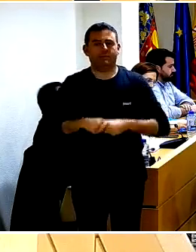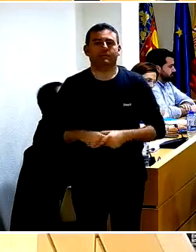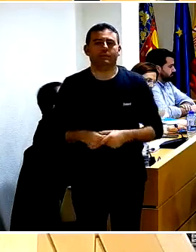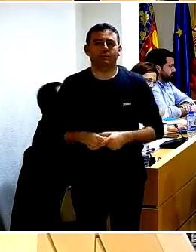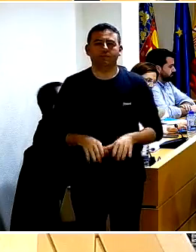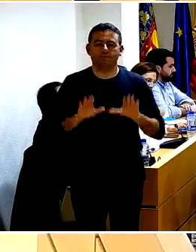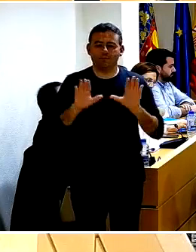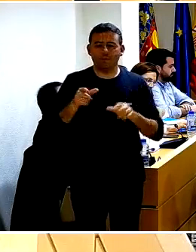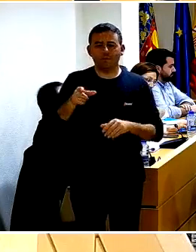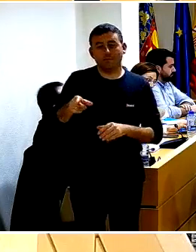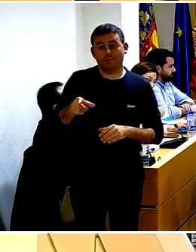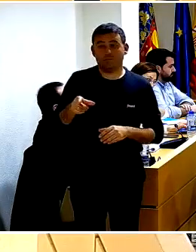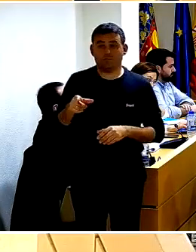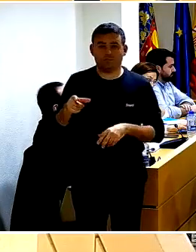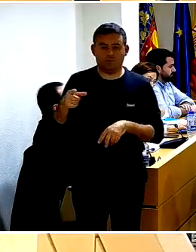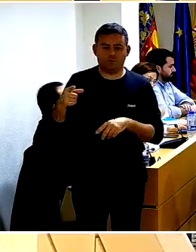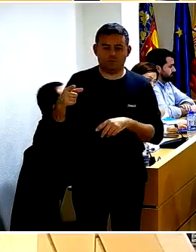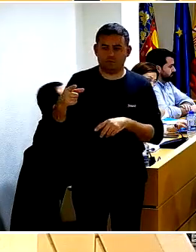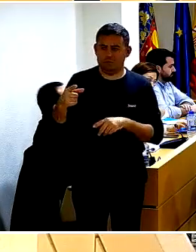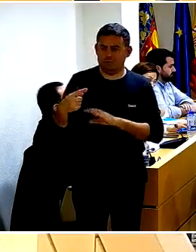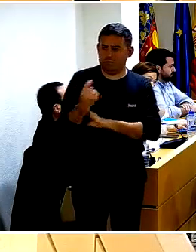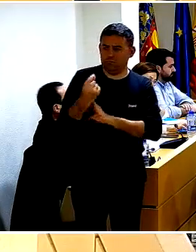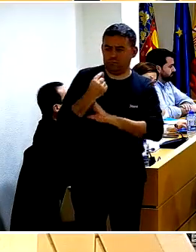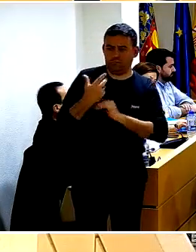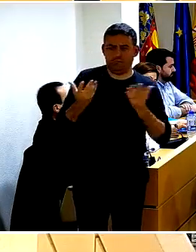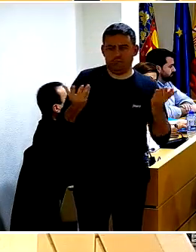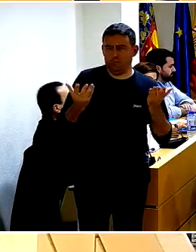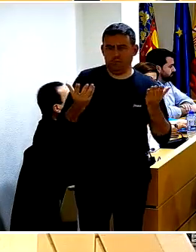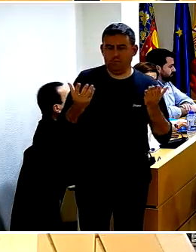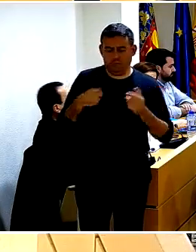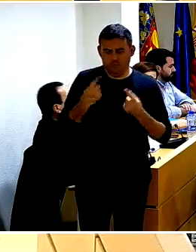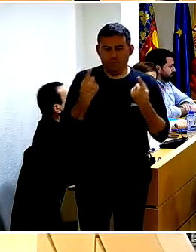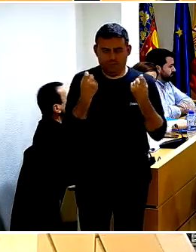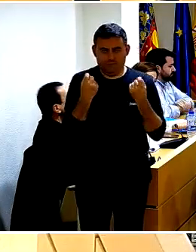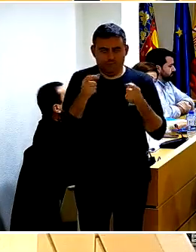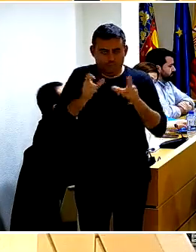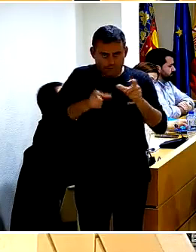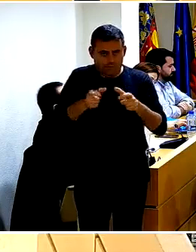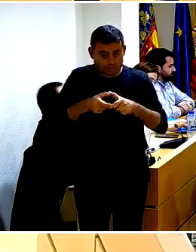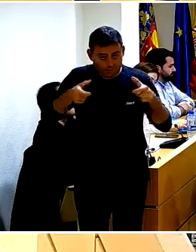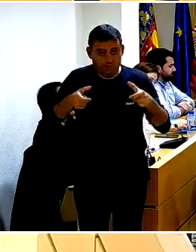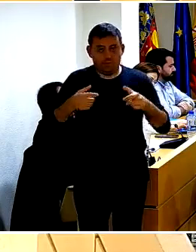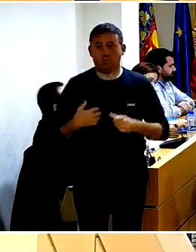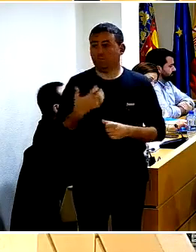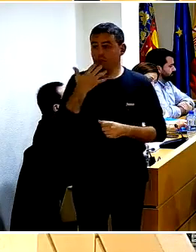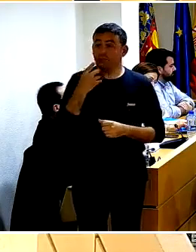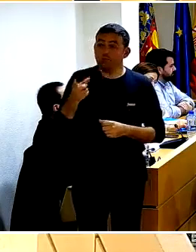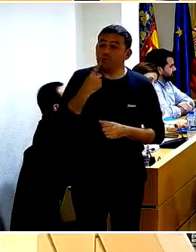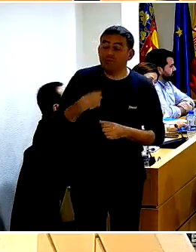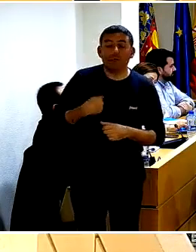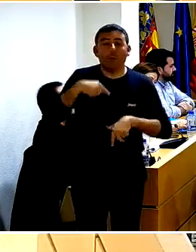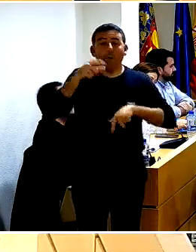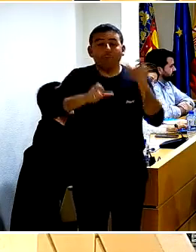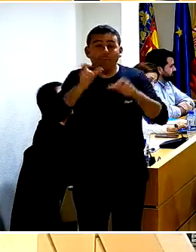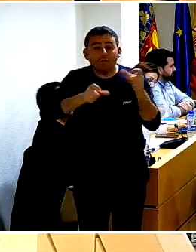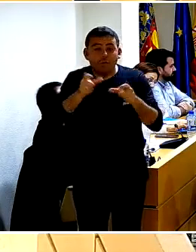que era absolutament necessari. Jo, l'argument de que en menys personal se pot gestionar millor, no sé,